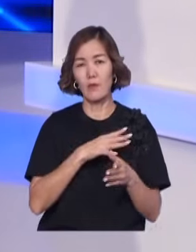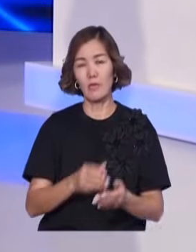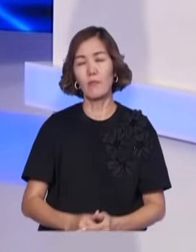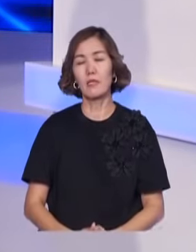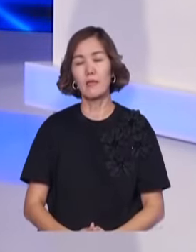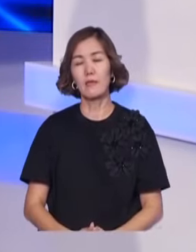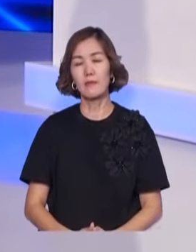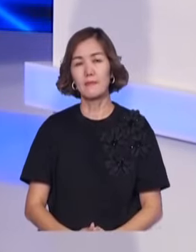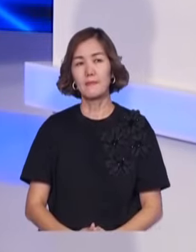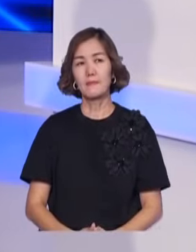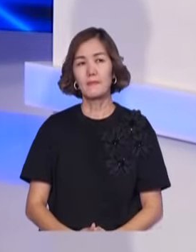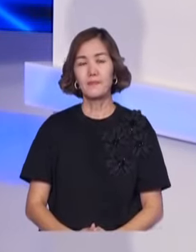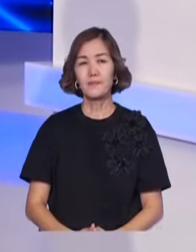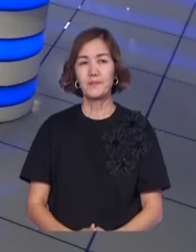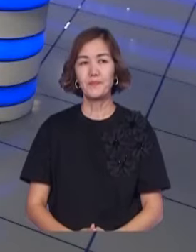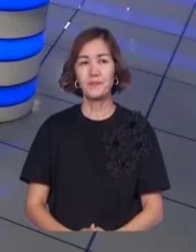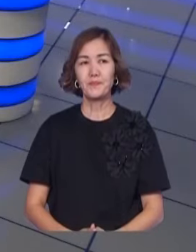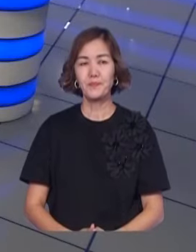сертификаттармен марапатталды.